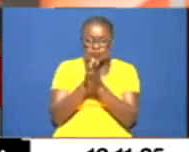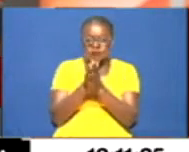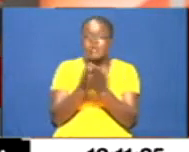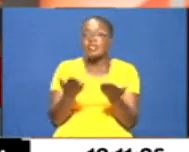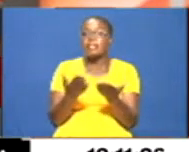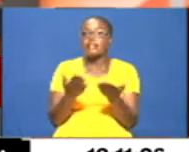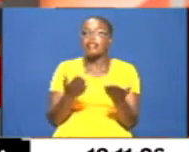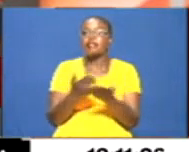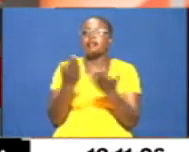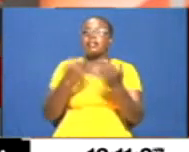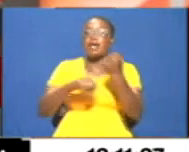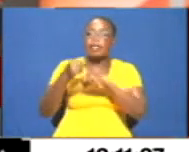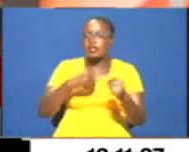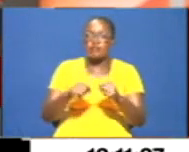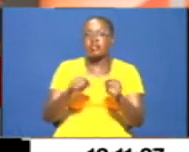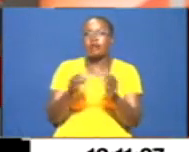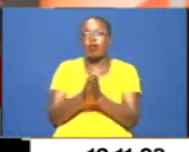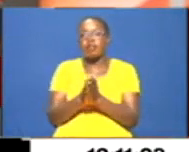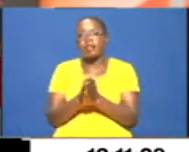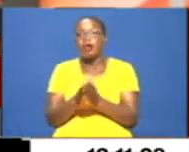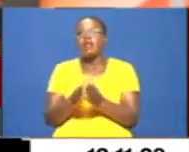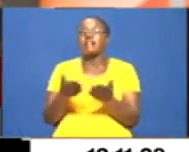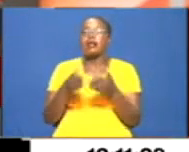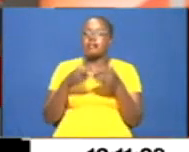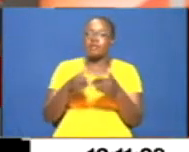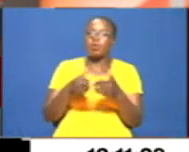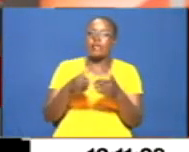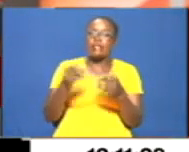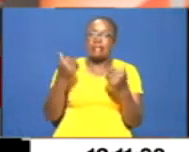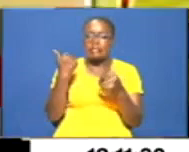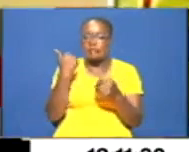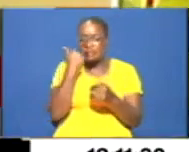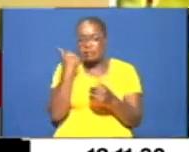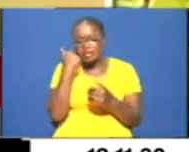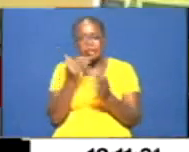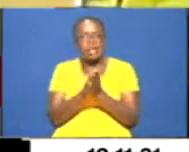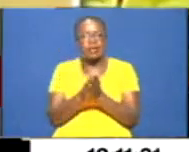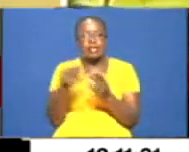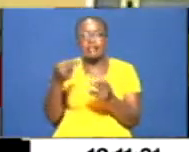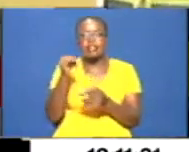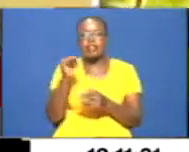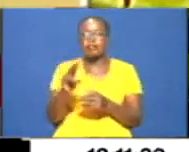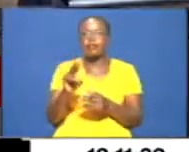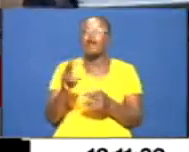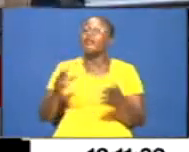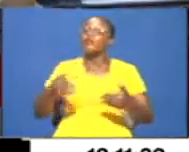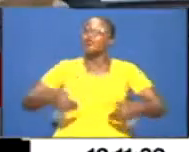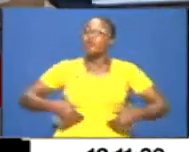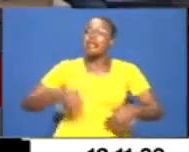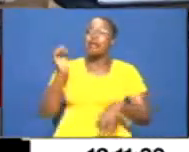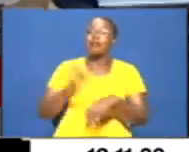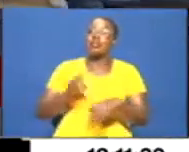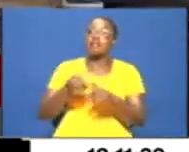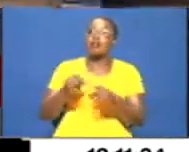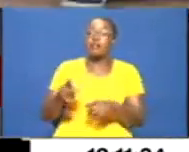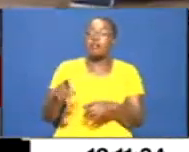zinaa katika kaunti ya Turukana Samuel Pulkol alisema kuwa vijana huathirika zaidi kutokana na virusi vya HIV, magonjwa